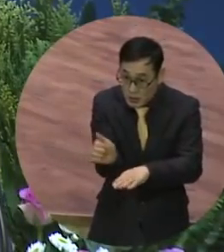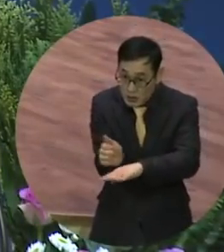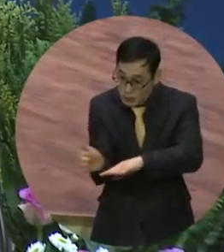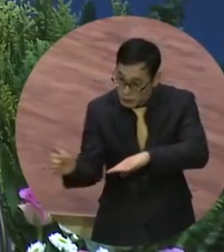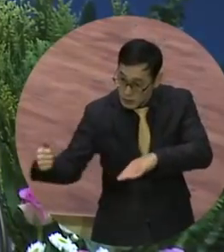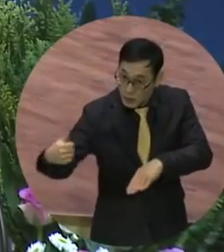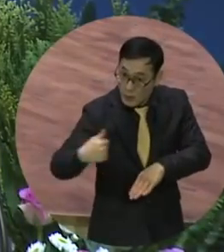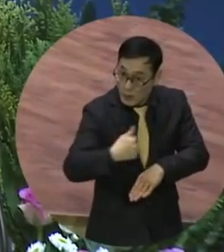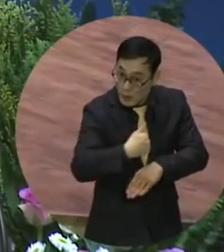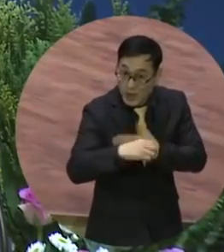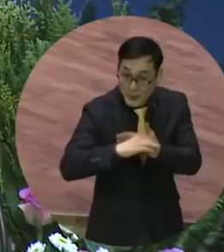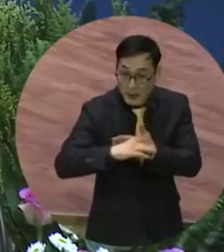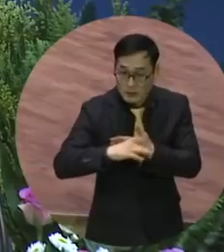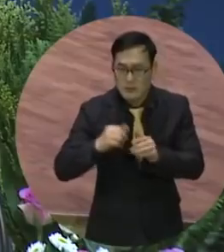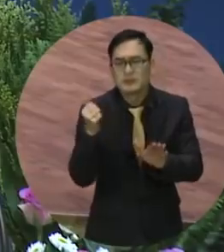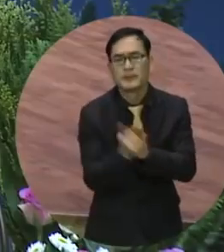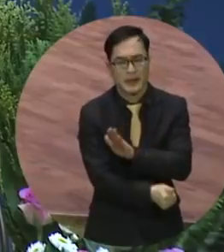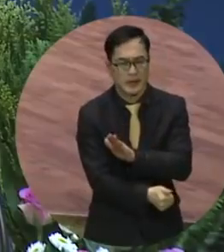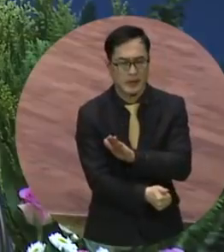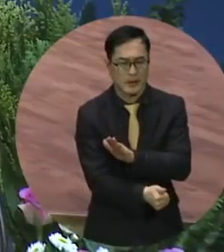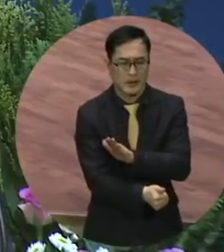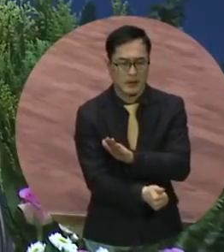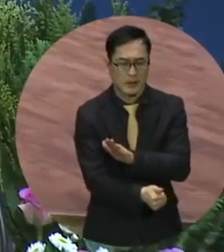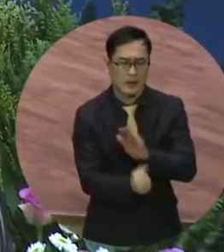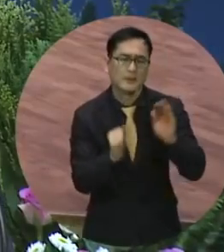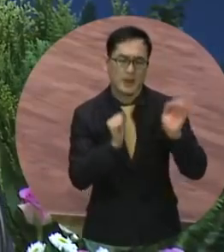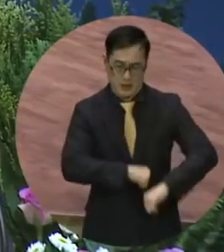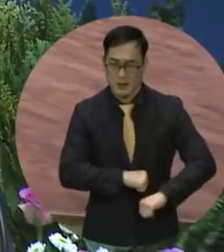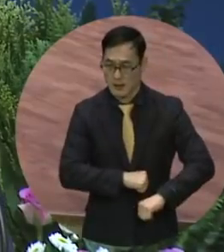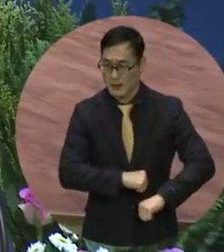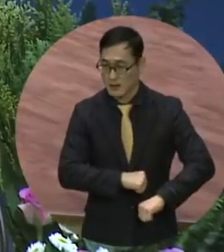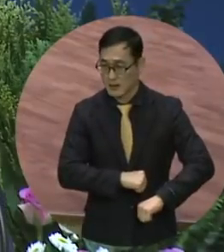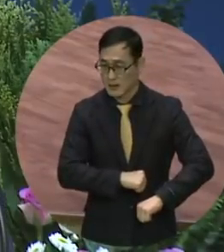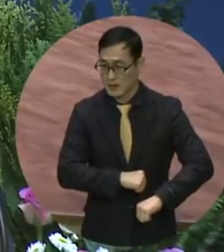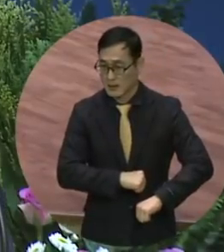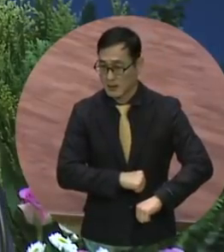하나 때문에 지는 거예요. 뒤로 물러간다. 뒤로 물러간다.